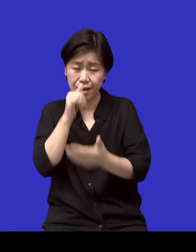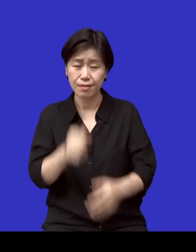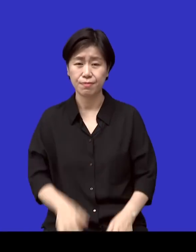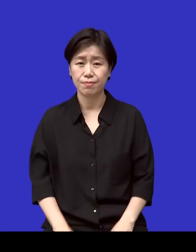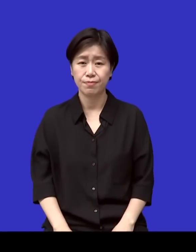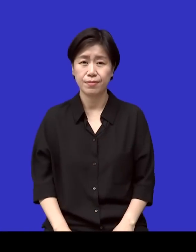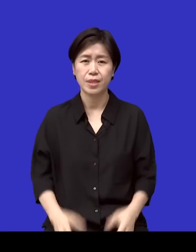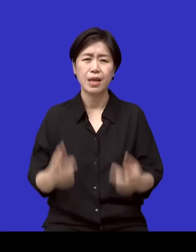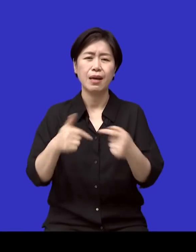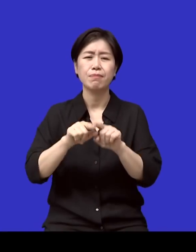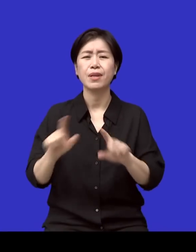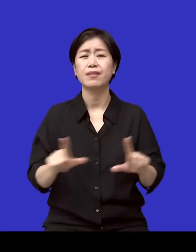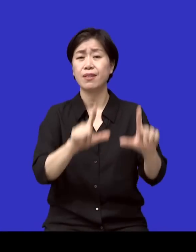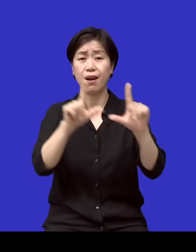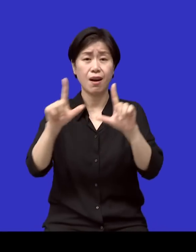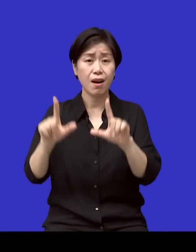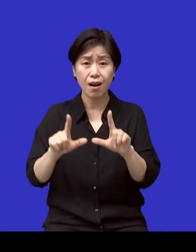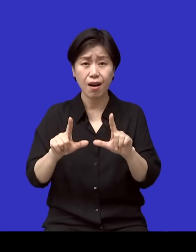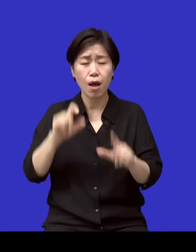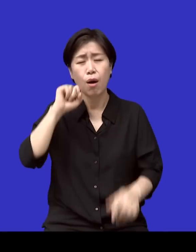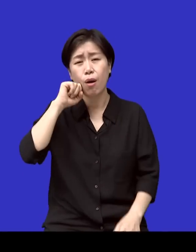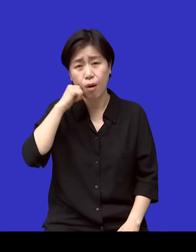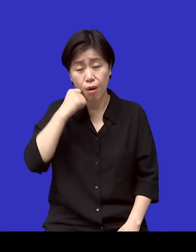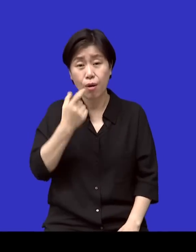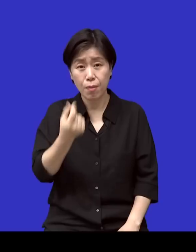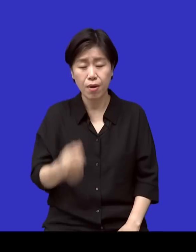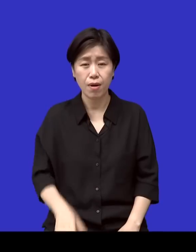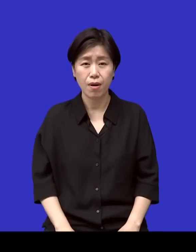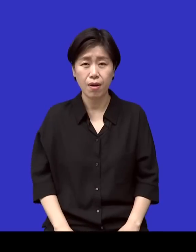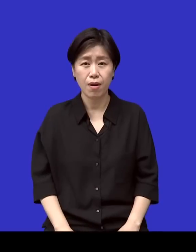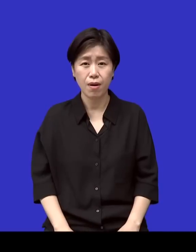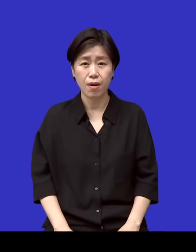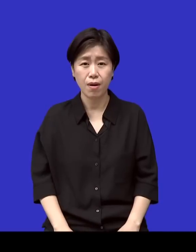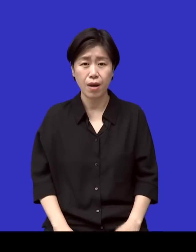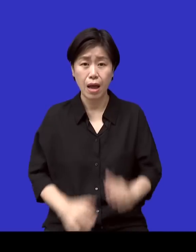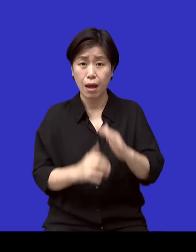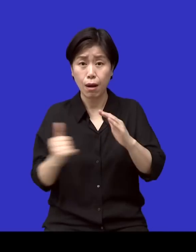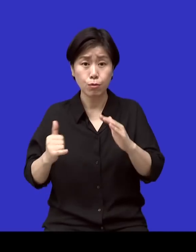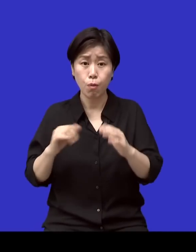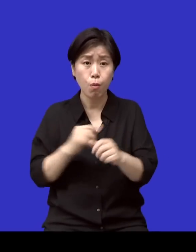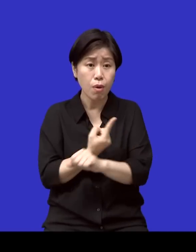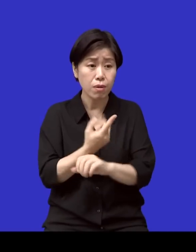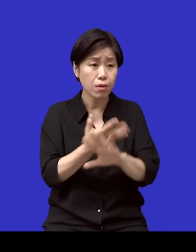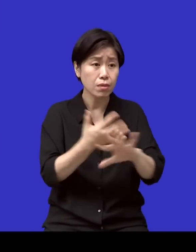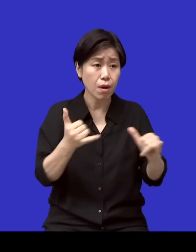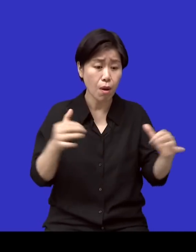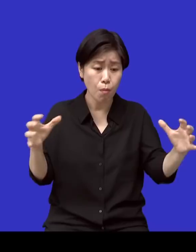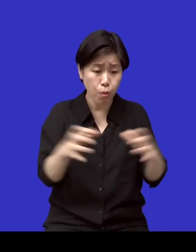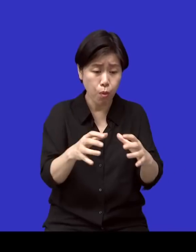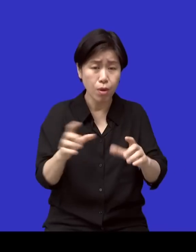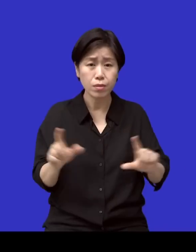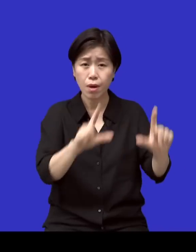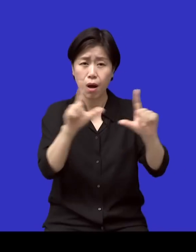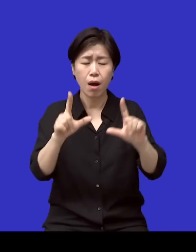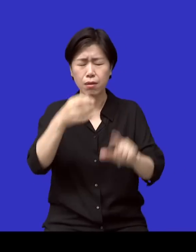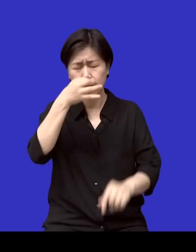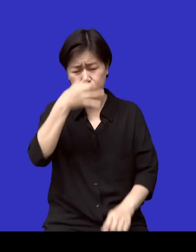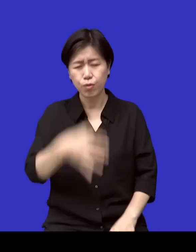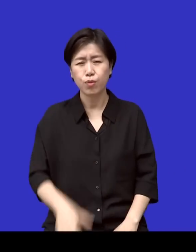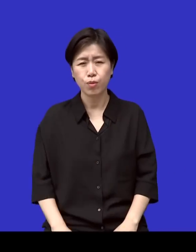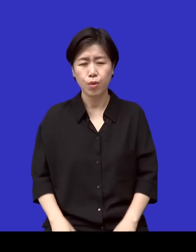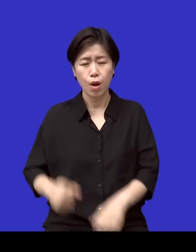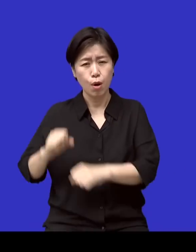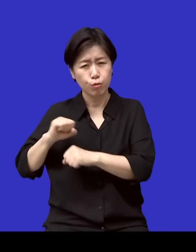한다는 게 참 어렵죠. 네. 서로 다 다른 환경에서 자란 사람들이 한 군데 모여서 네. 그럼 군대도 마찬가지고요.